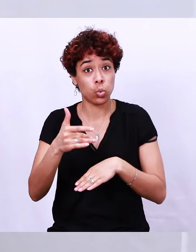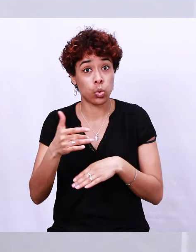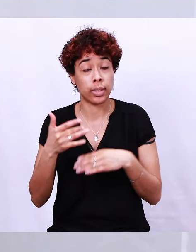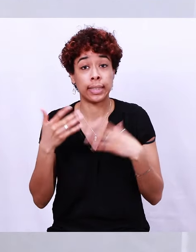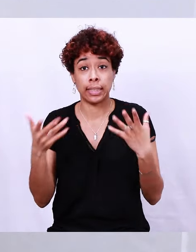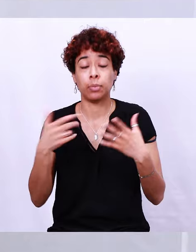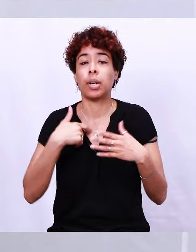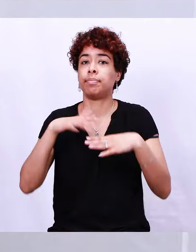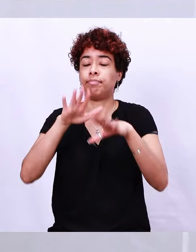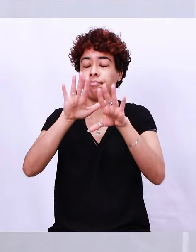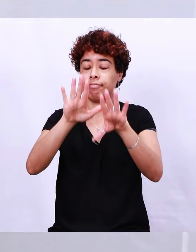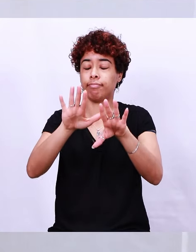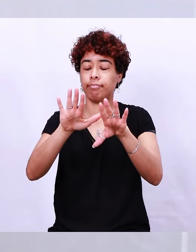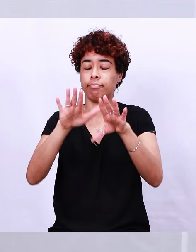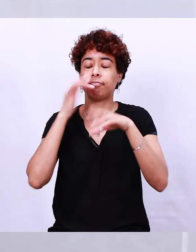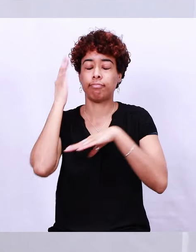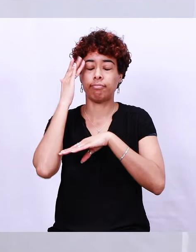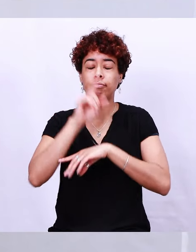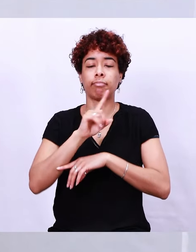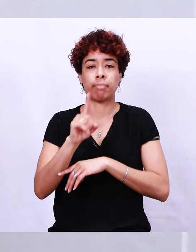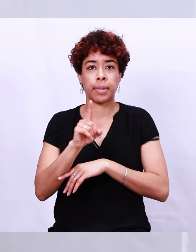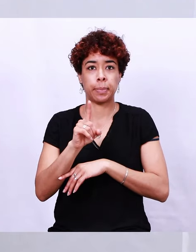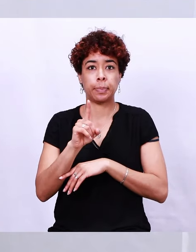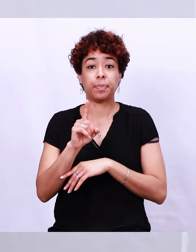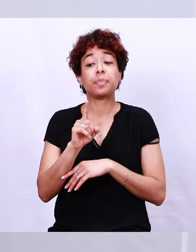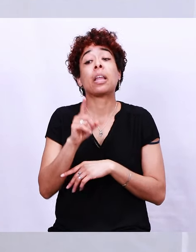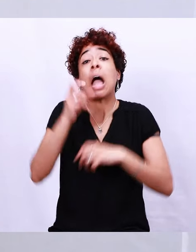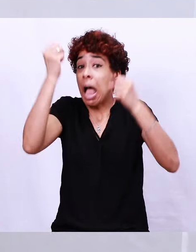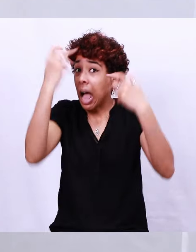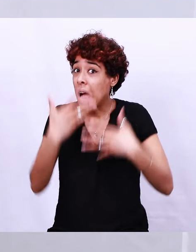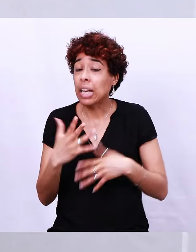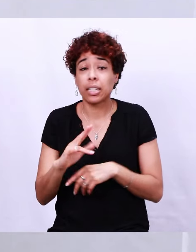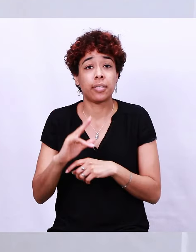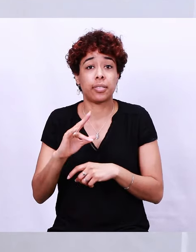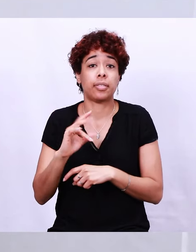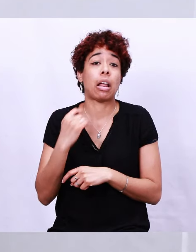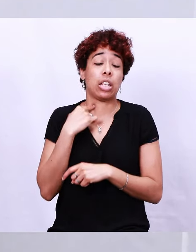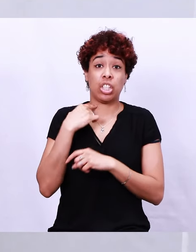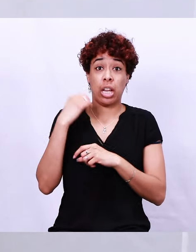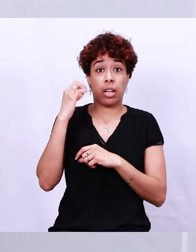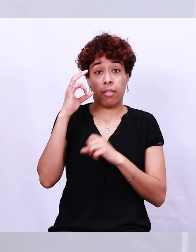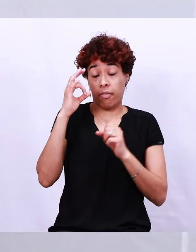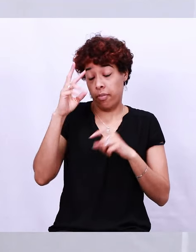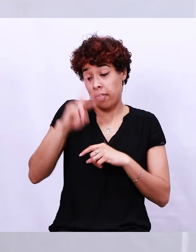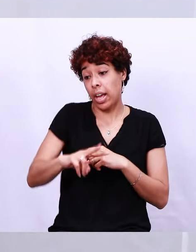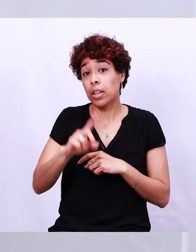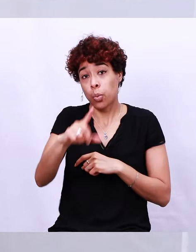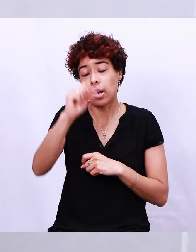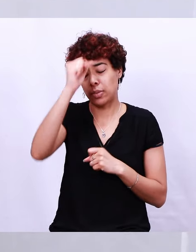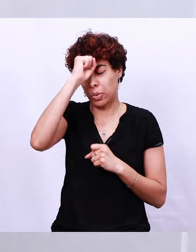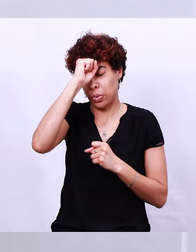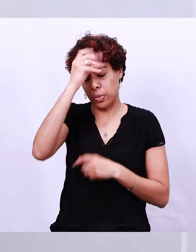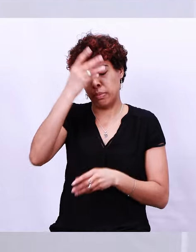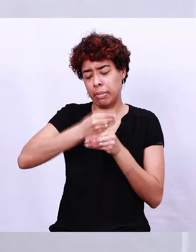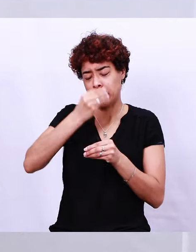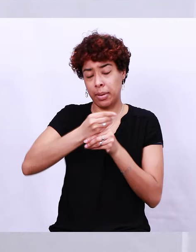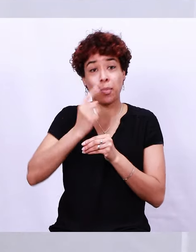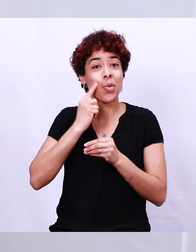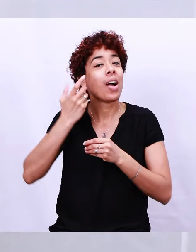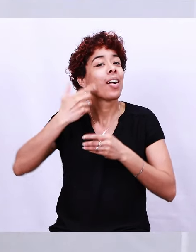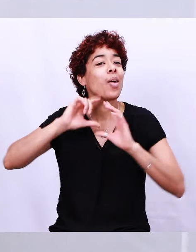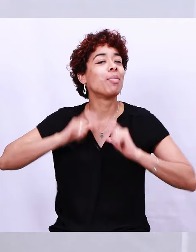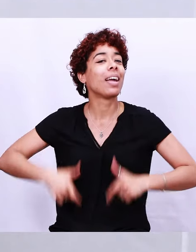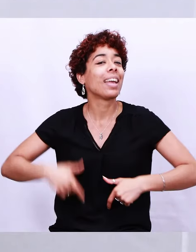vraiment te rassurer aussi et te dire que oui ça arrive les échecs et tu dois apprendre tes leçons parce qu'on a l'école de